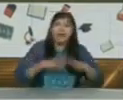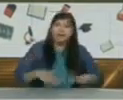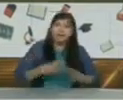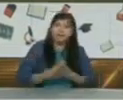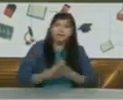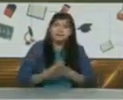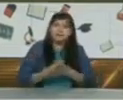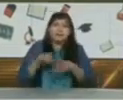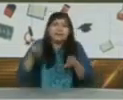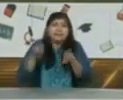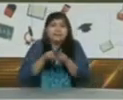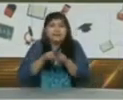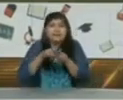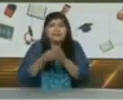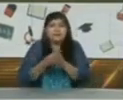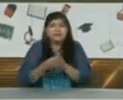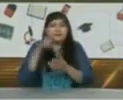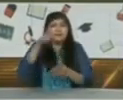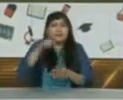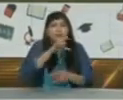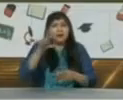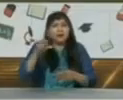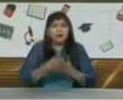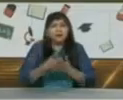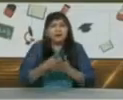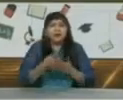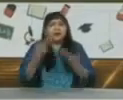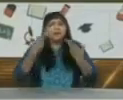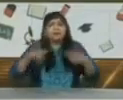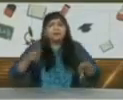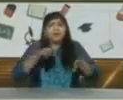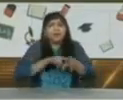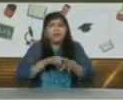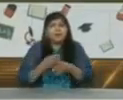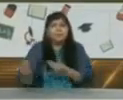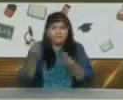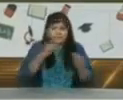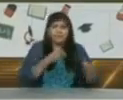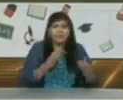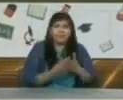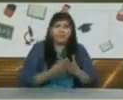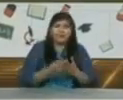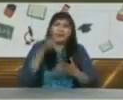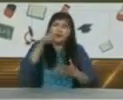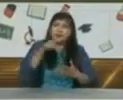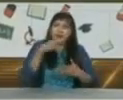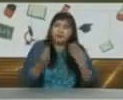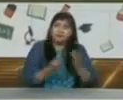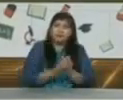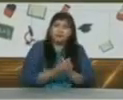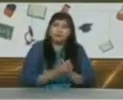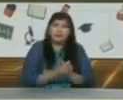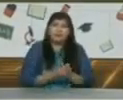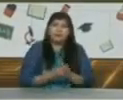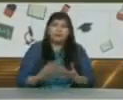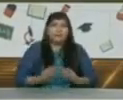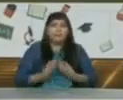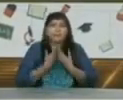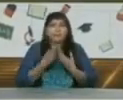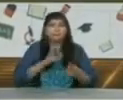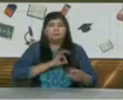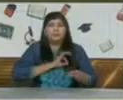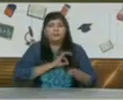ऐसी होनी चाहिए कि जब आप खाली समय अर्न करें तो आपको असीम आनंद